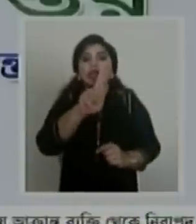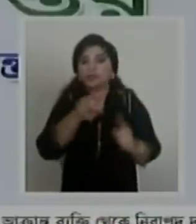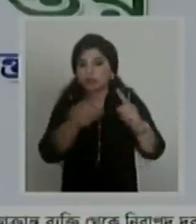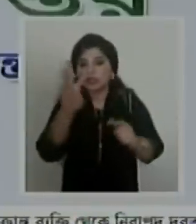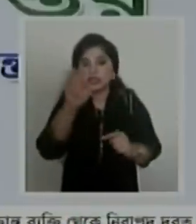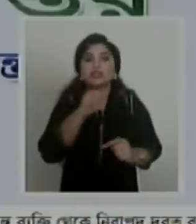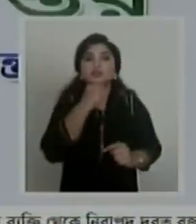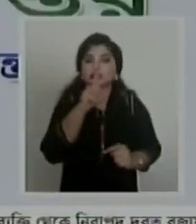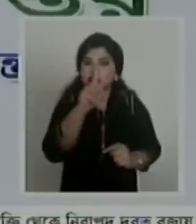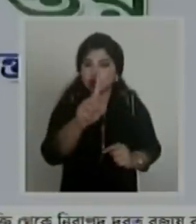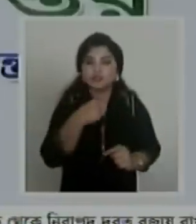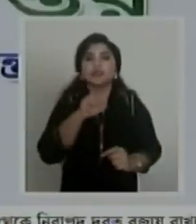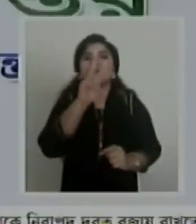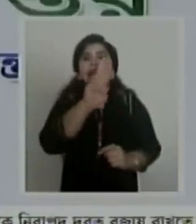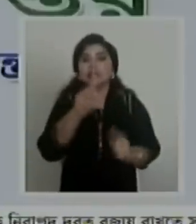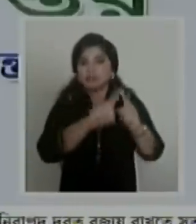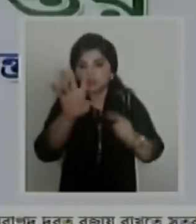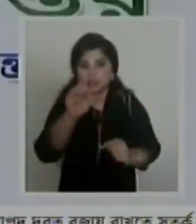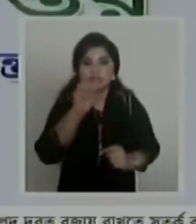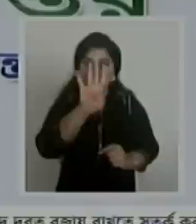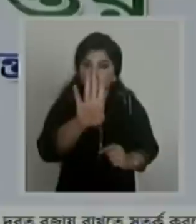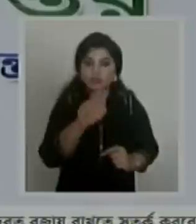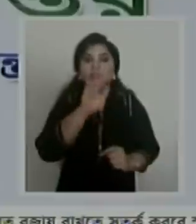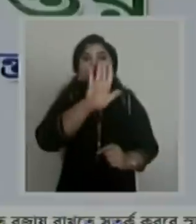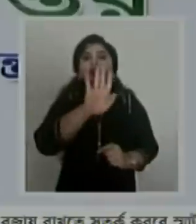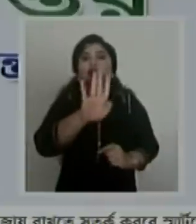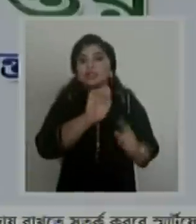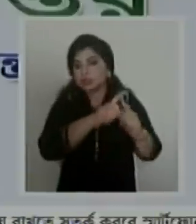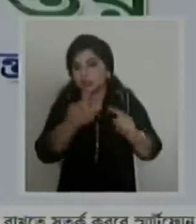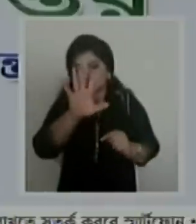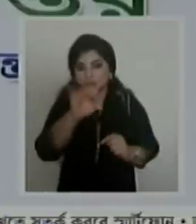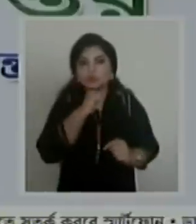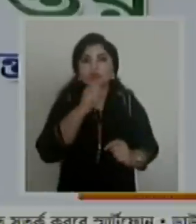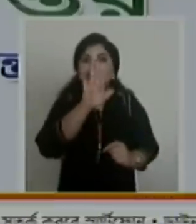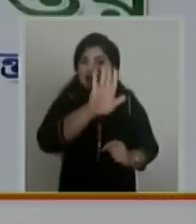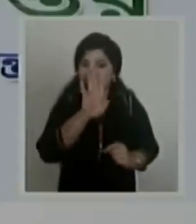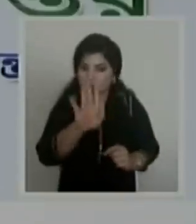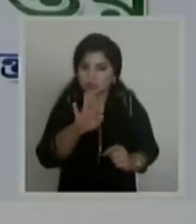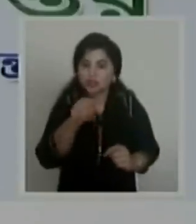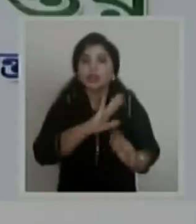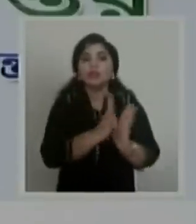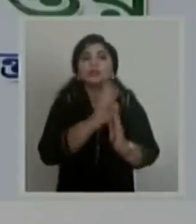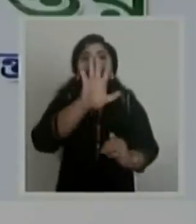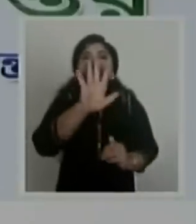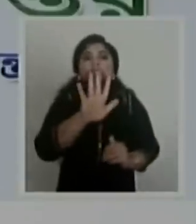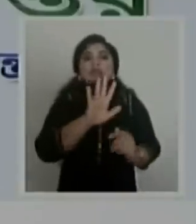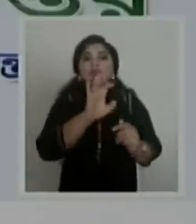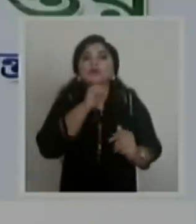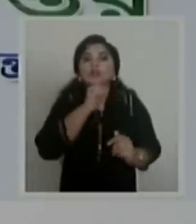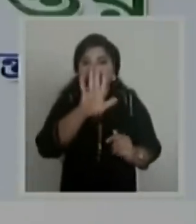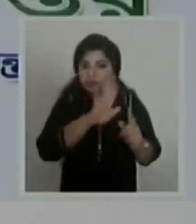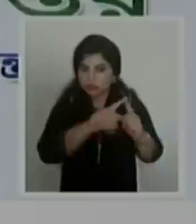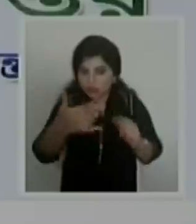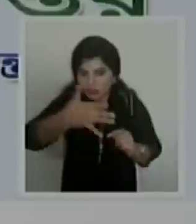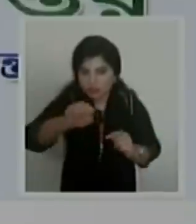একজন, 11-20 বছরের মধ্যে একজন, 21-30 একজন, 31-40 চারজন,